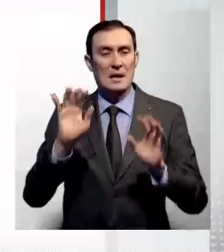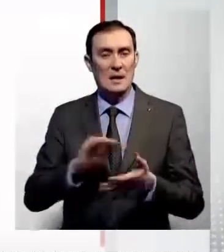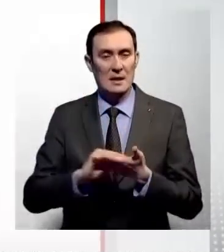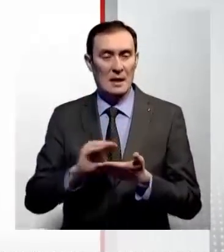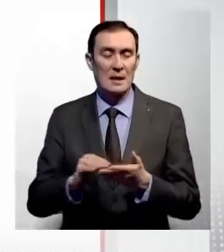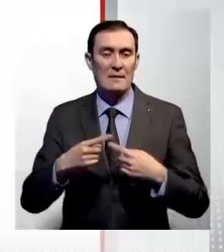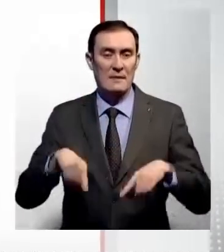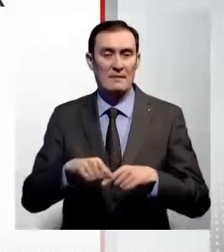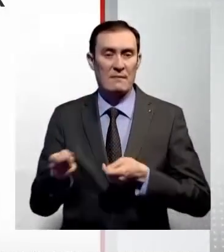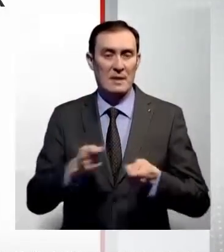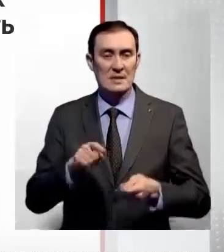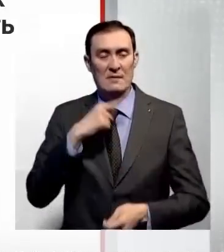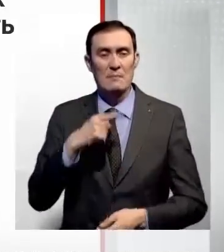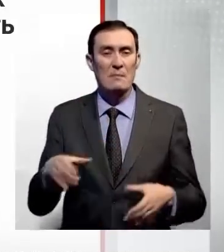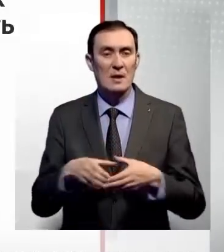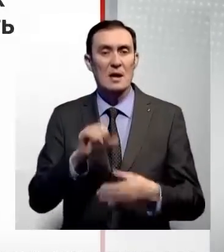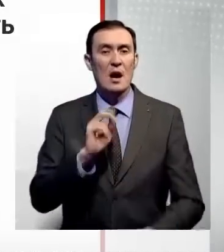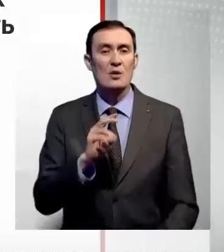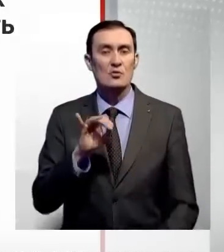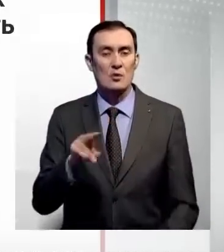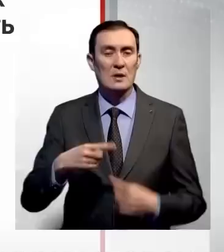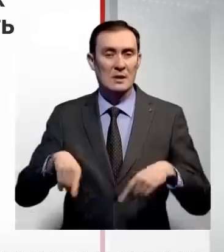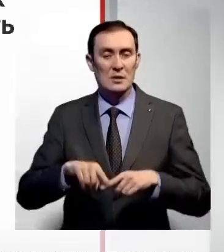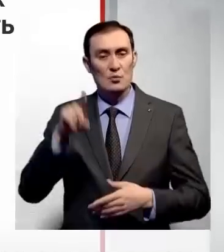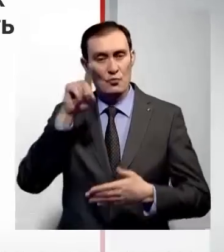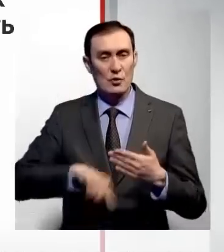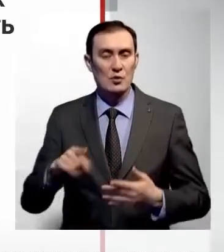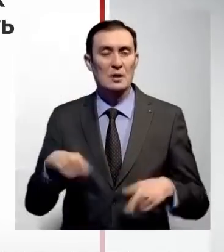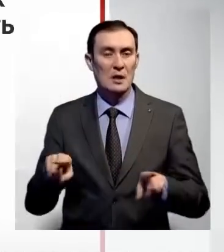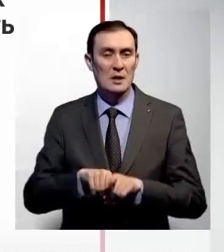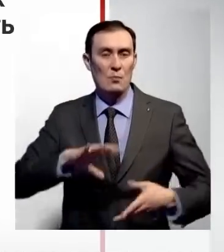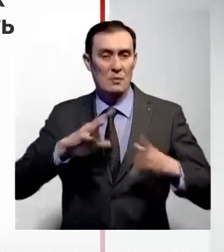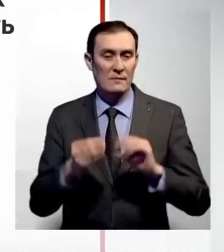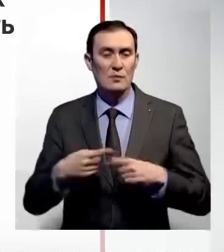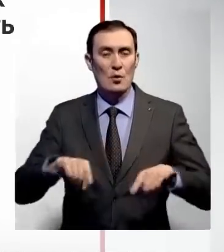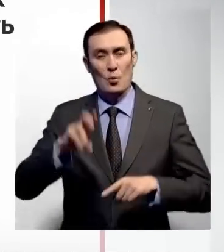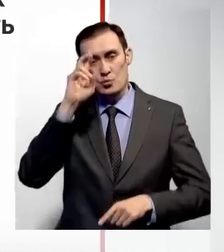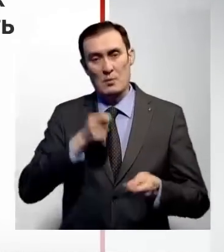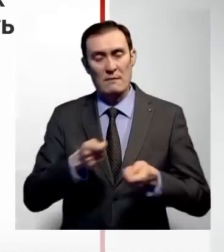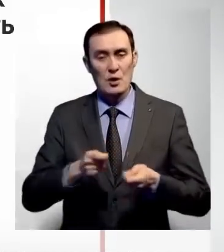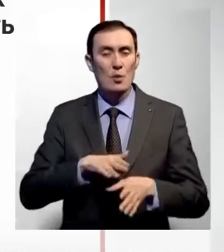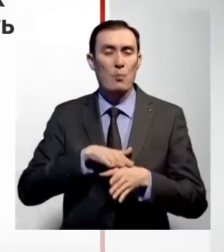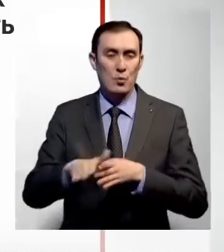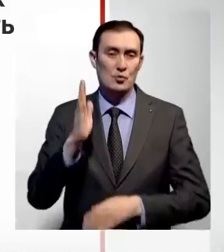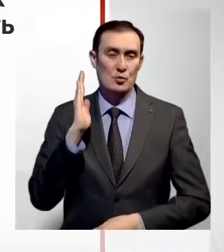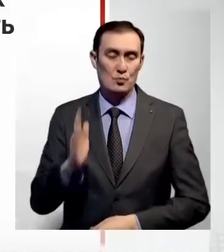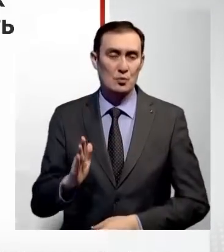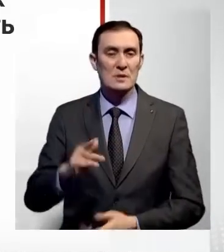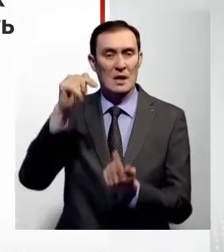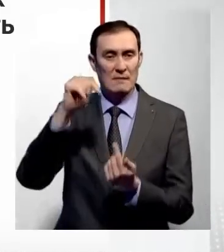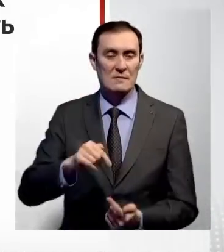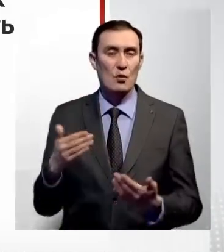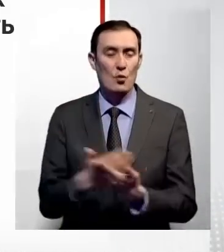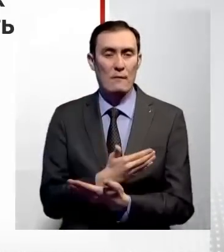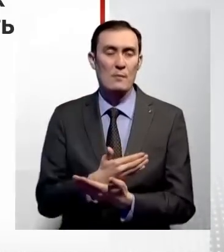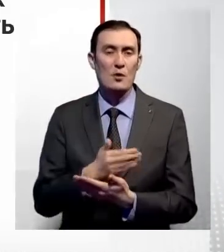ветви власти, считает Вакжоли. Представители политорганизации уверены, таким образом институты госуправления полностью станут соответствовать